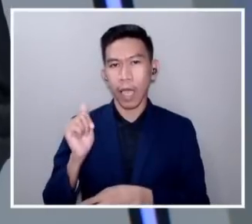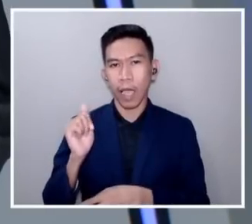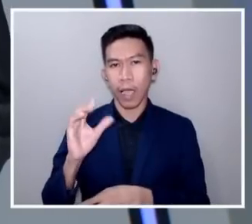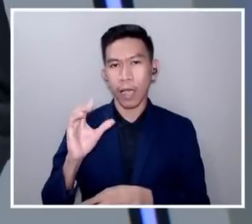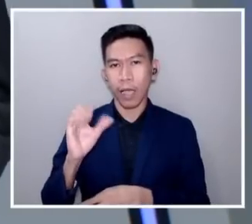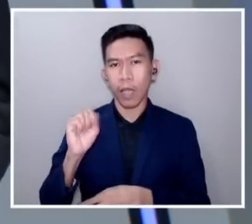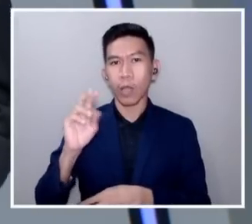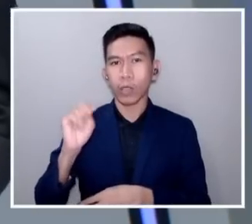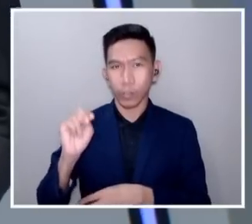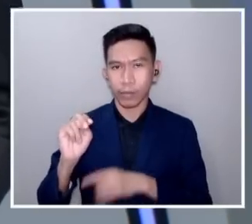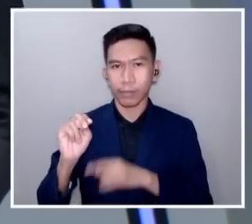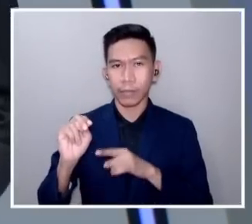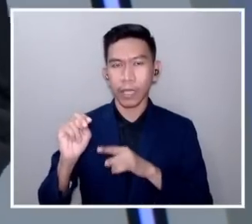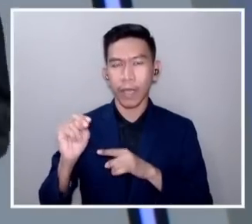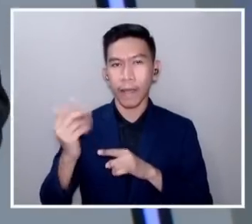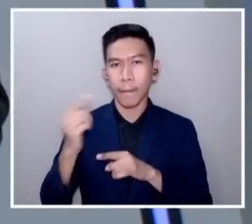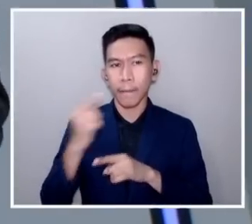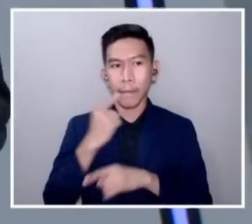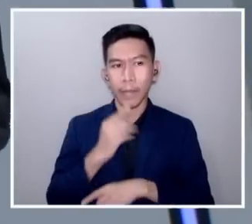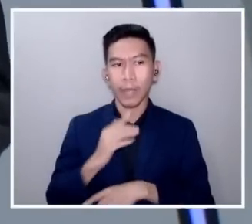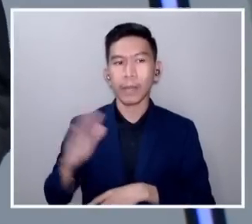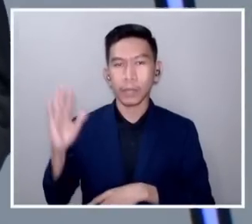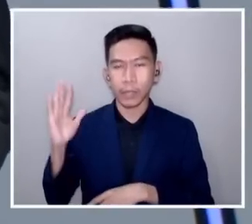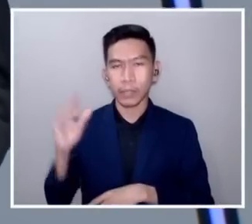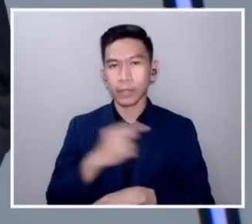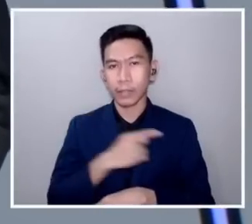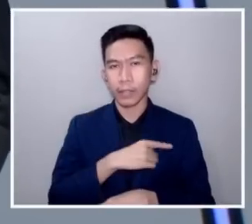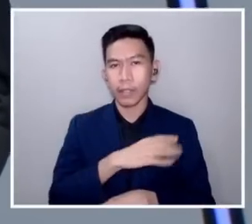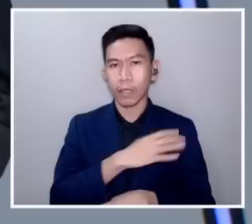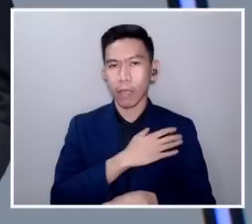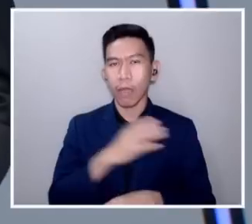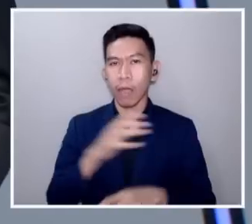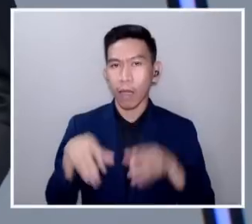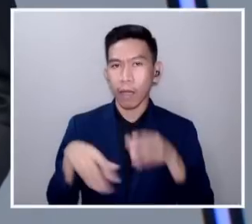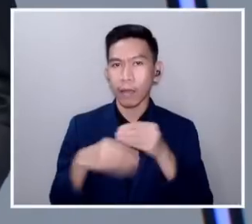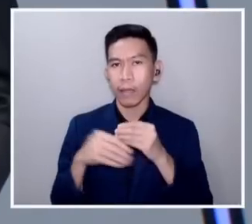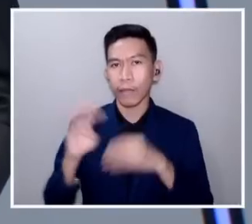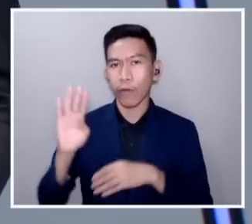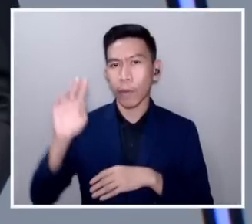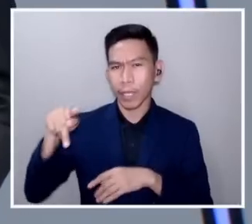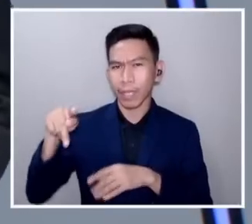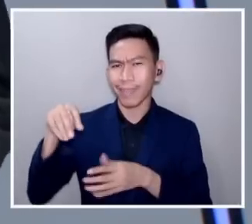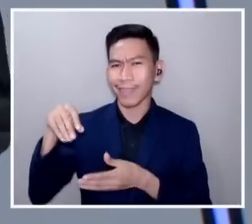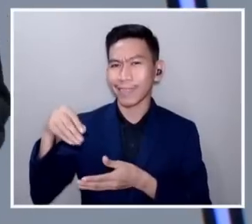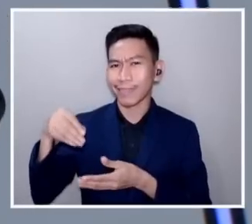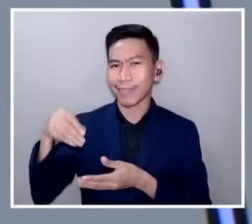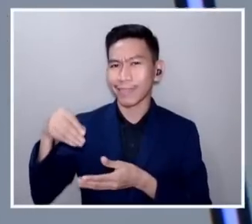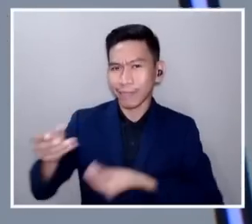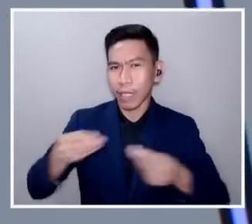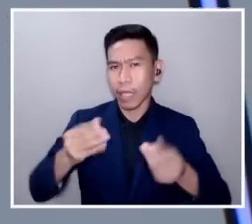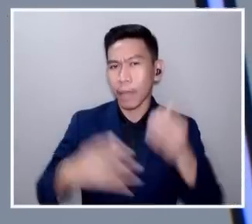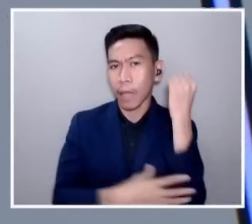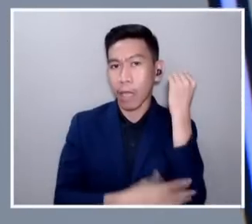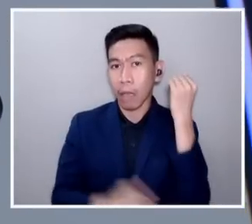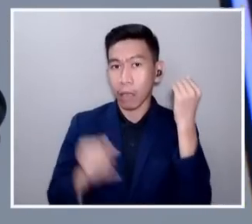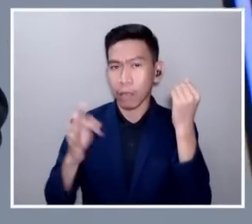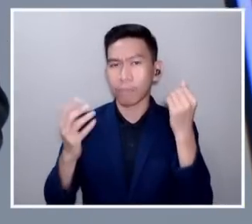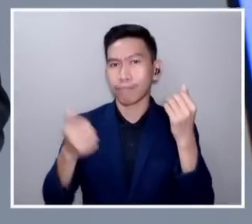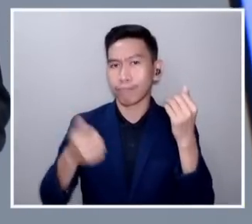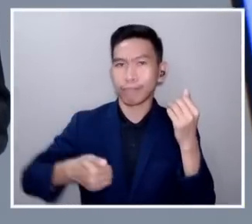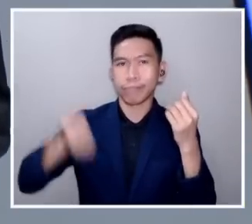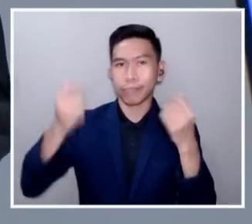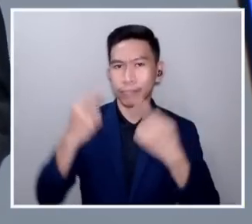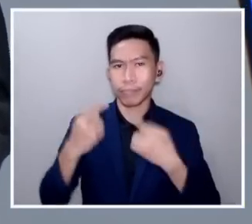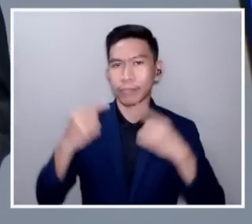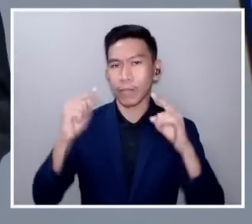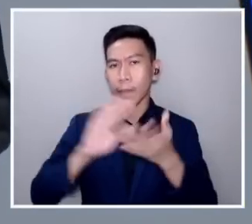pa ang 4Ps o yung ayuda sa mahirap kung mahalal na Pangulo. Nangampanya si Lacson at Senate President